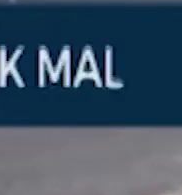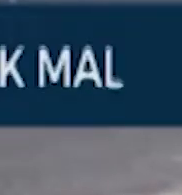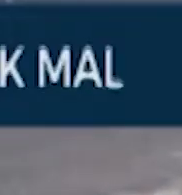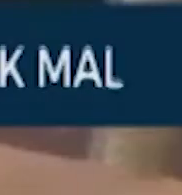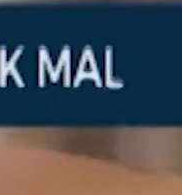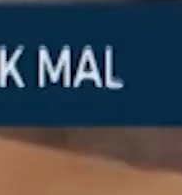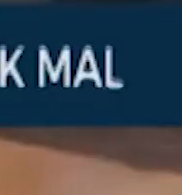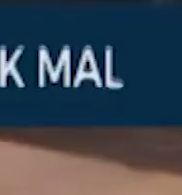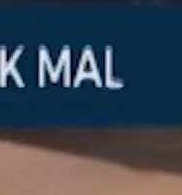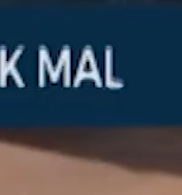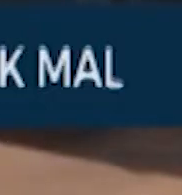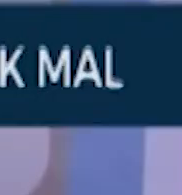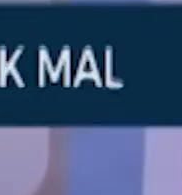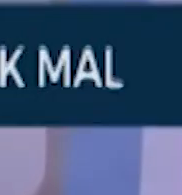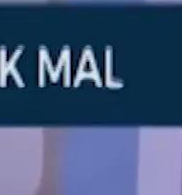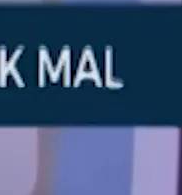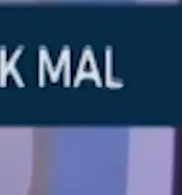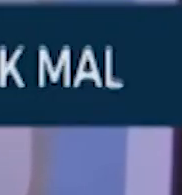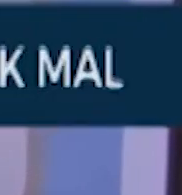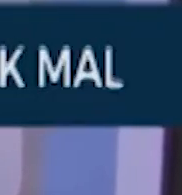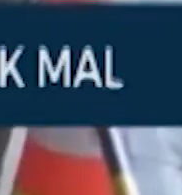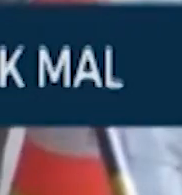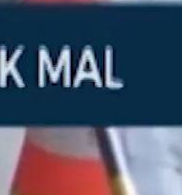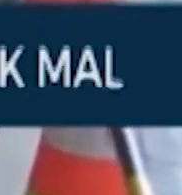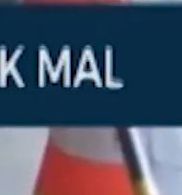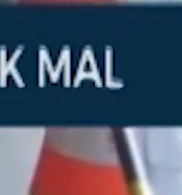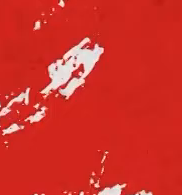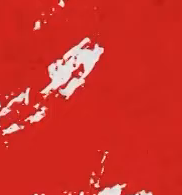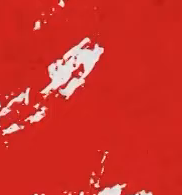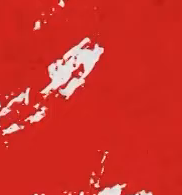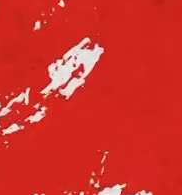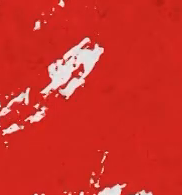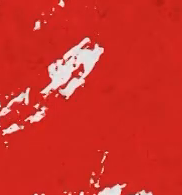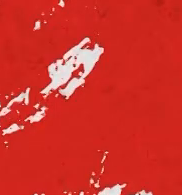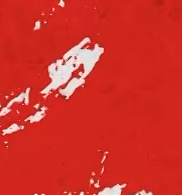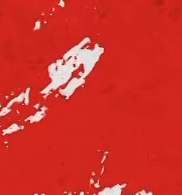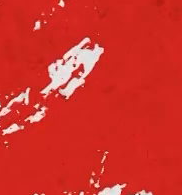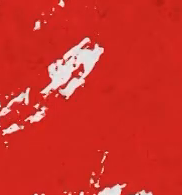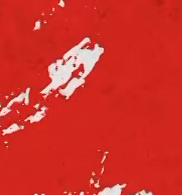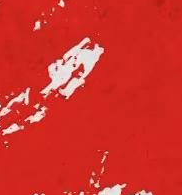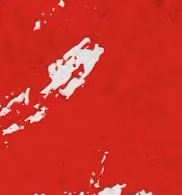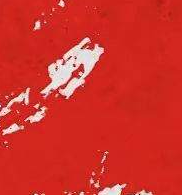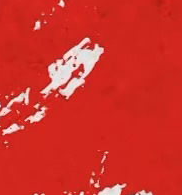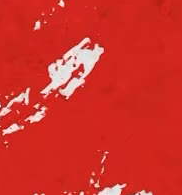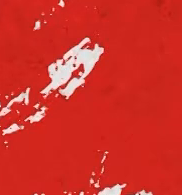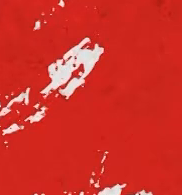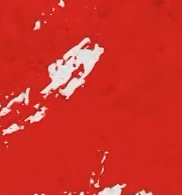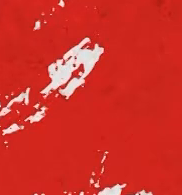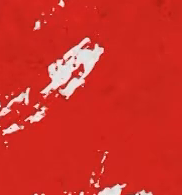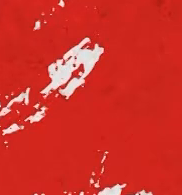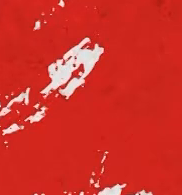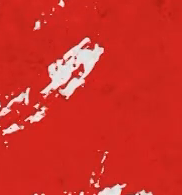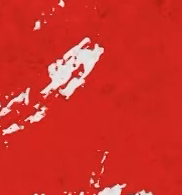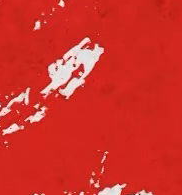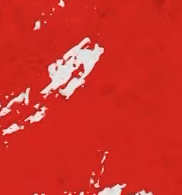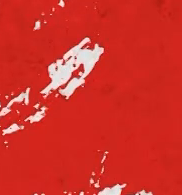Hai guys katanya nih peduli lindungi itu buatan Singapura uh yang bener aja ada